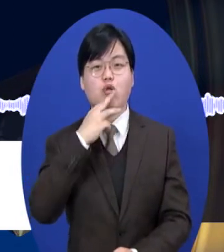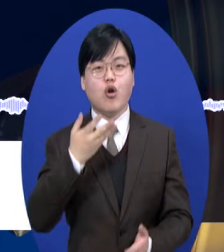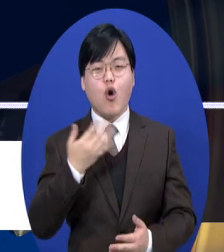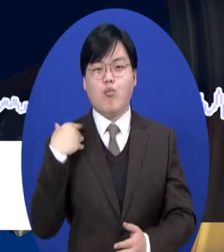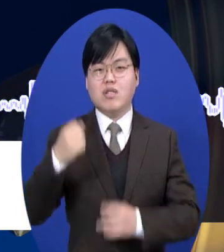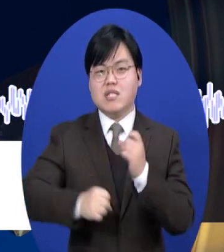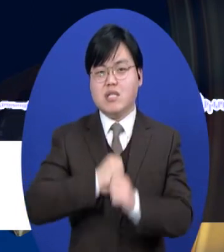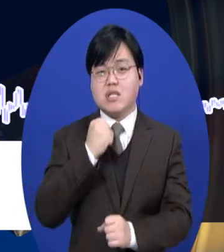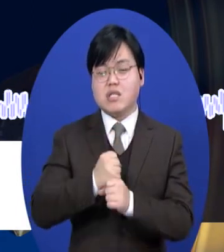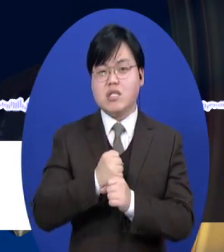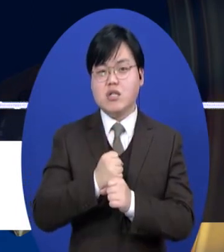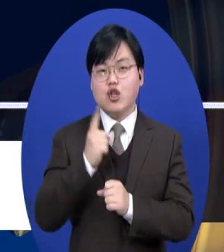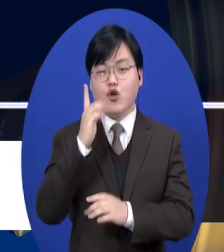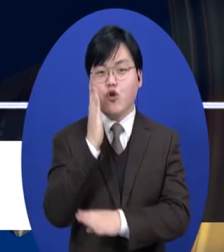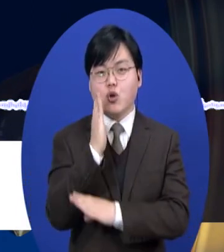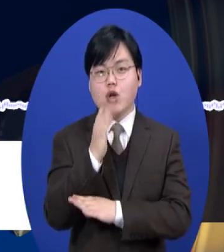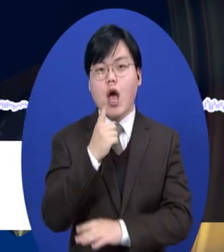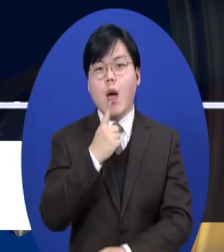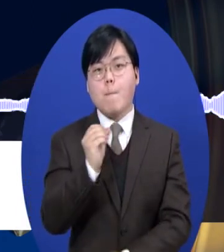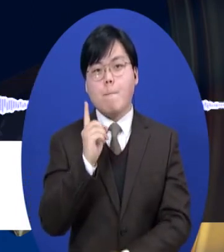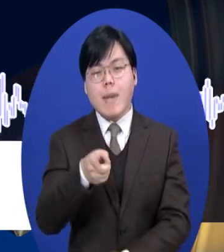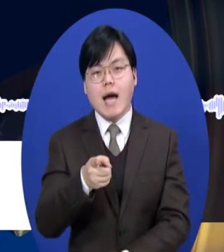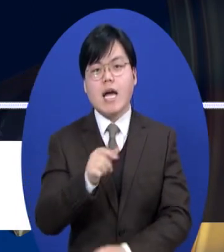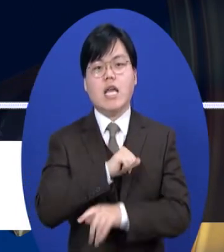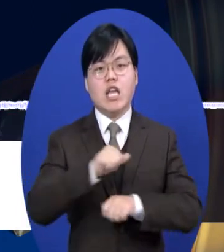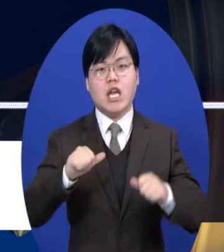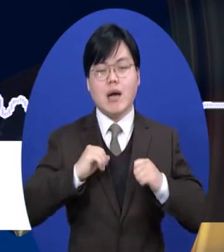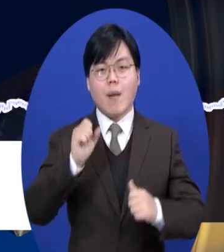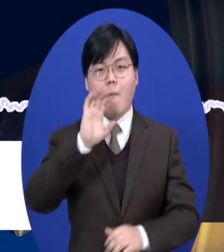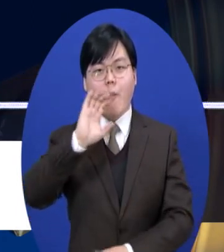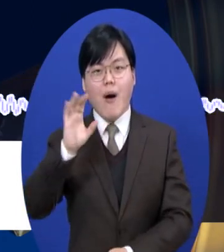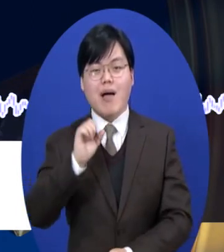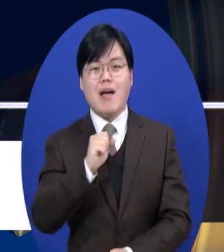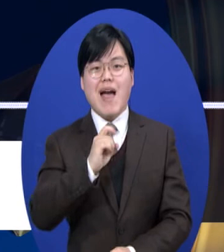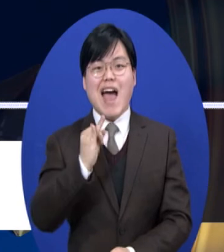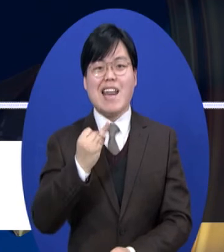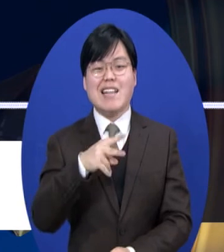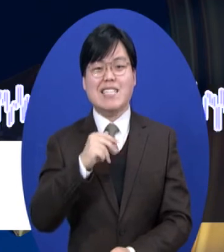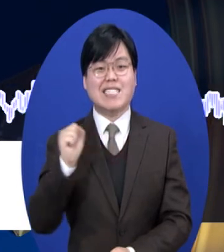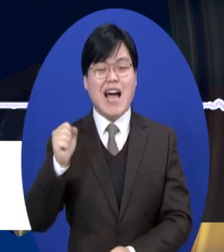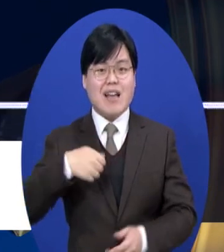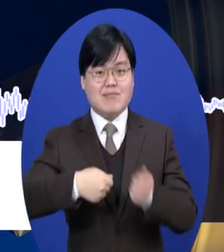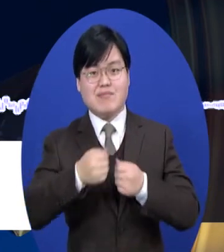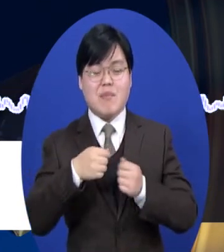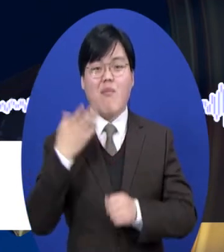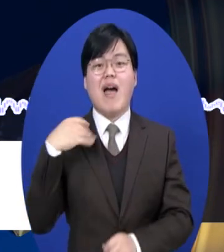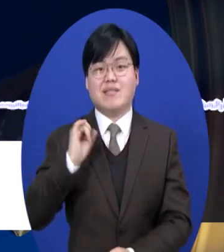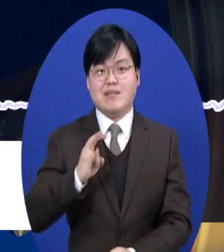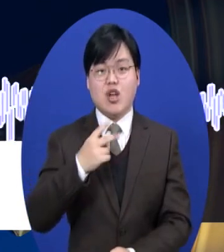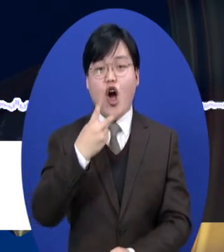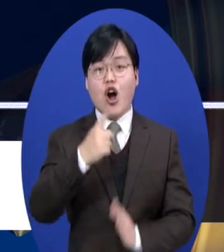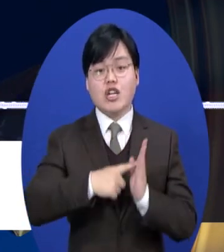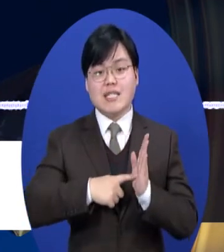өмнөх жилүүдэд бол өдөрт дондож 1000 орчим иргэн аж ахуй нэгжүүд арилжаанд оролцдог гэсэн. Тэгэхээр одоо он гараад 2 сарын байдлаар